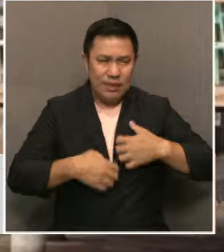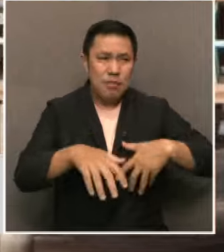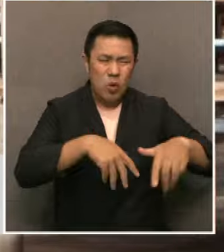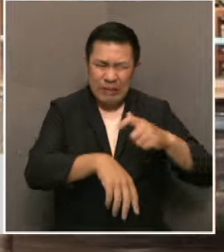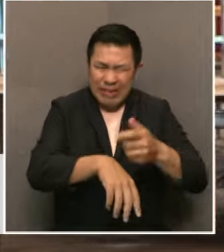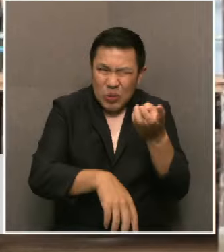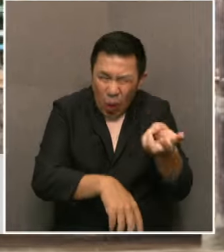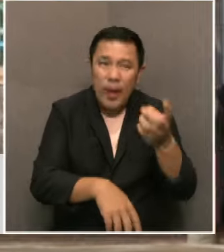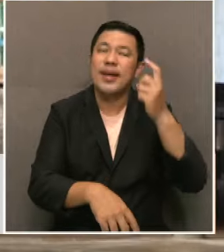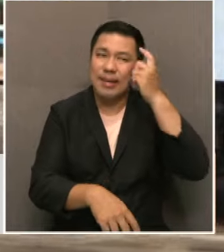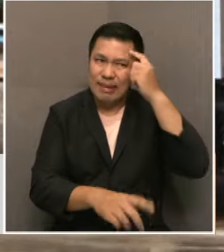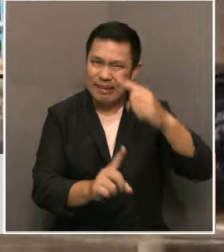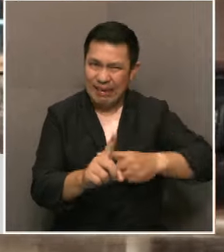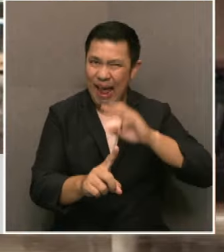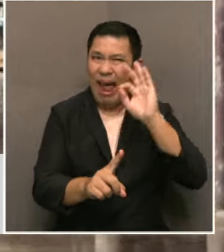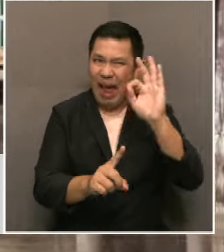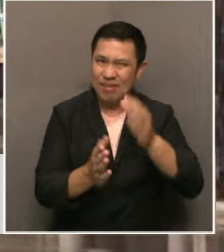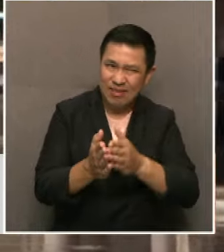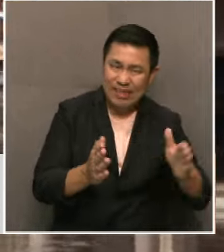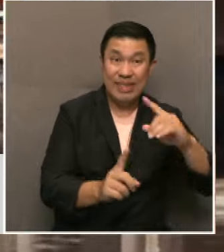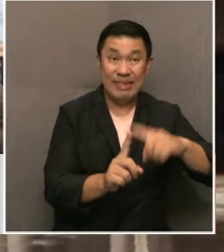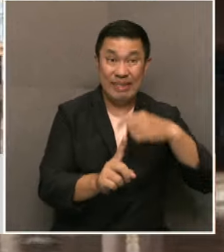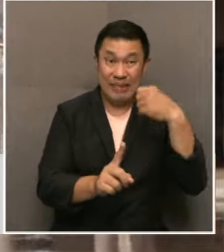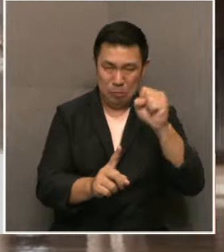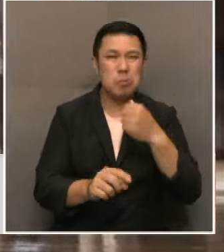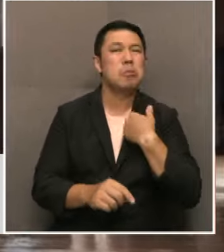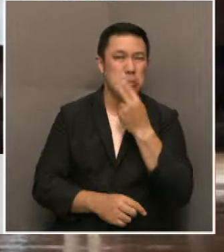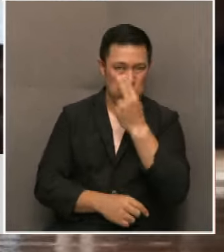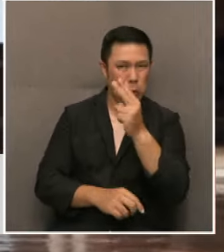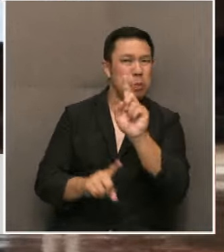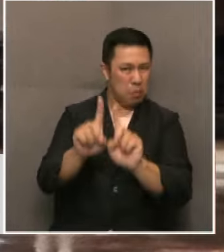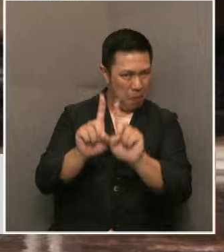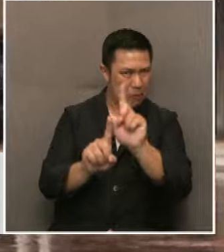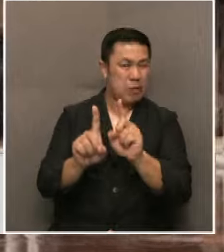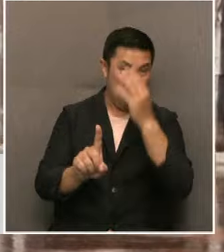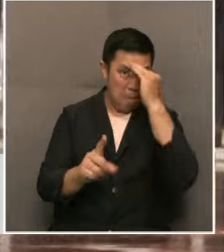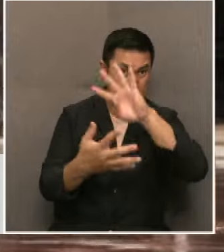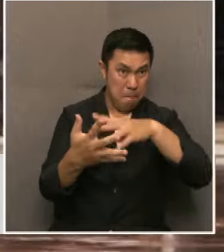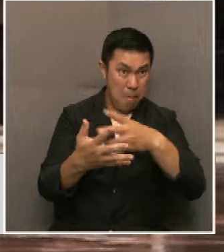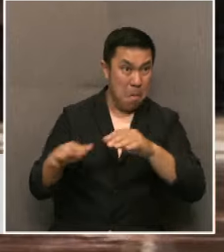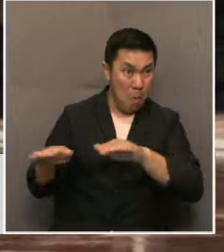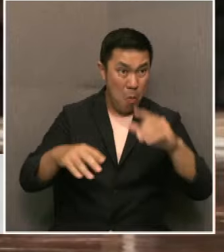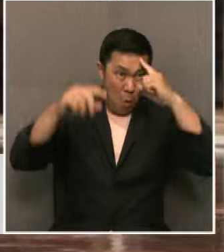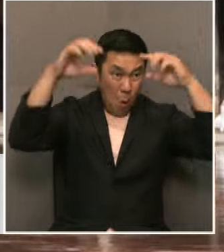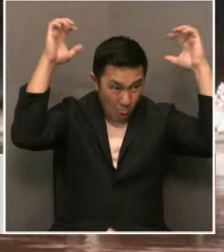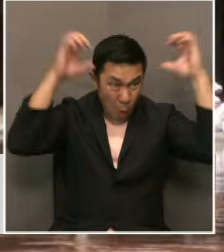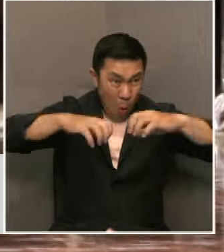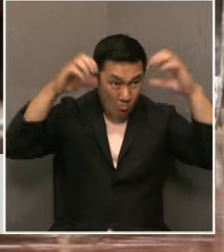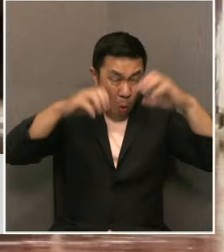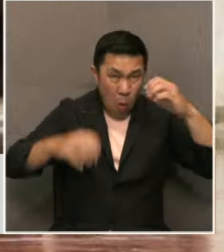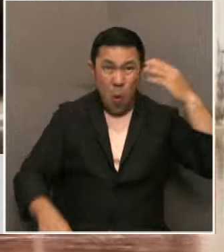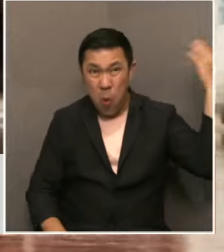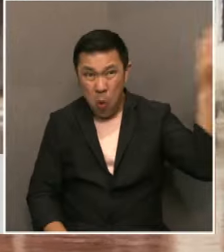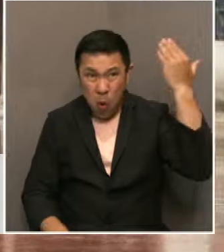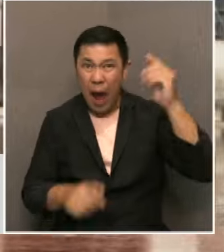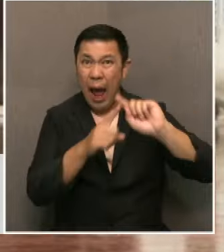ถานการณ์ในช่วงเดือนกันยายนถึงตุลาคมนี้อย่างต่อเนื่องเพื่อเตรียมพร้อมรับมือหากมีฝนตกหนักจากพายุที่เข้